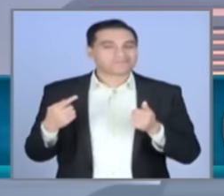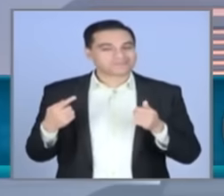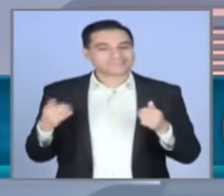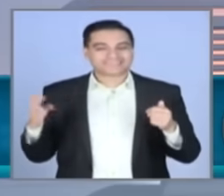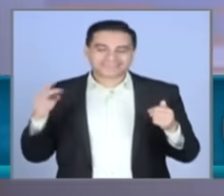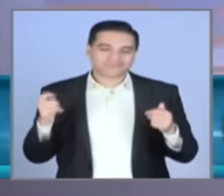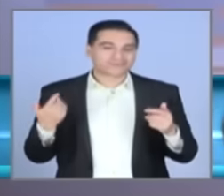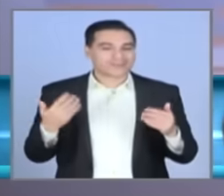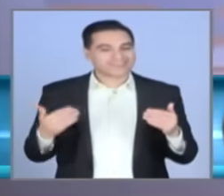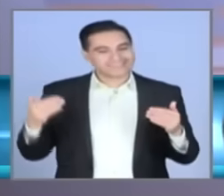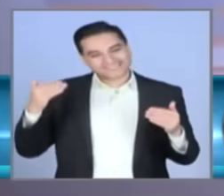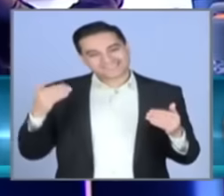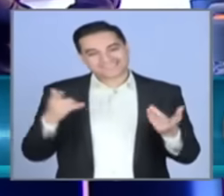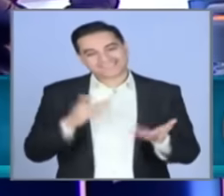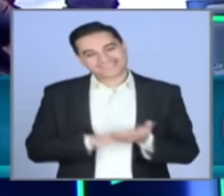الاول.